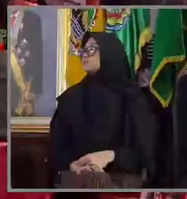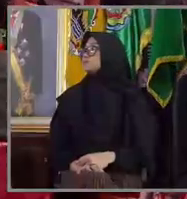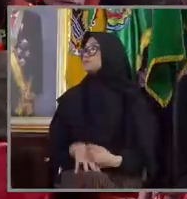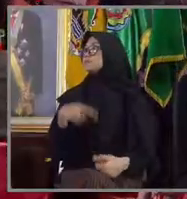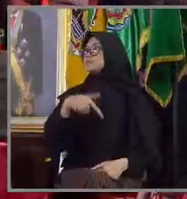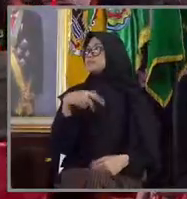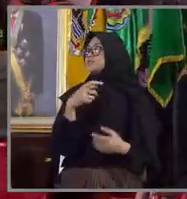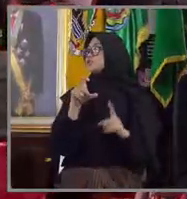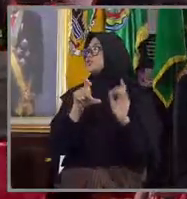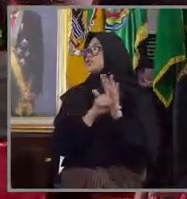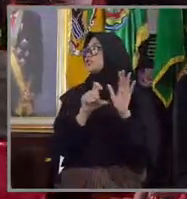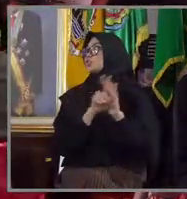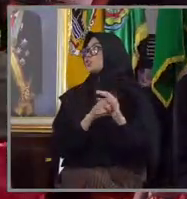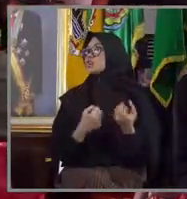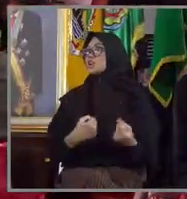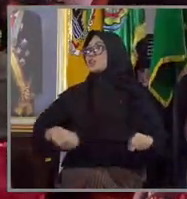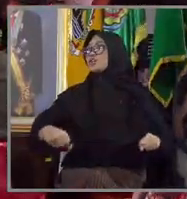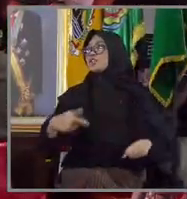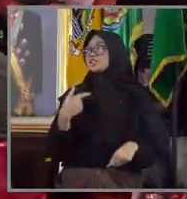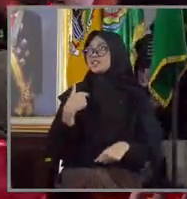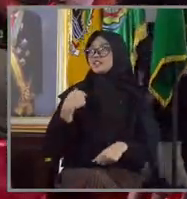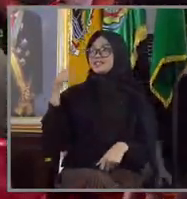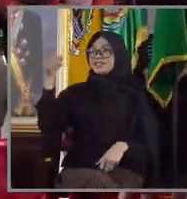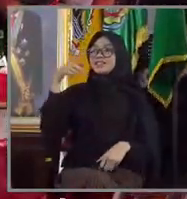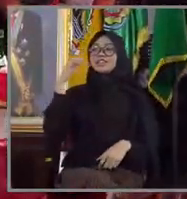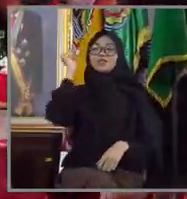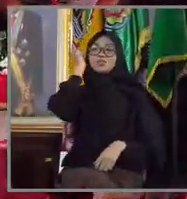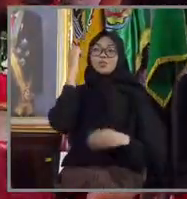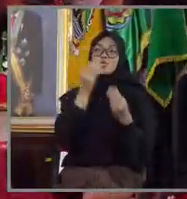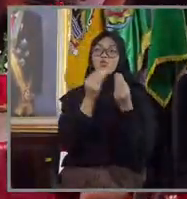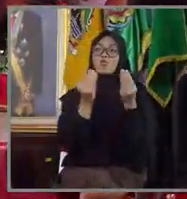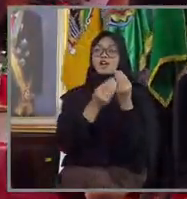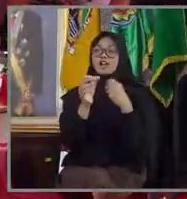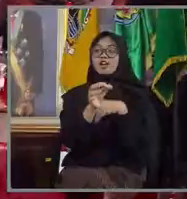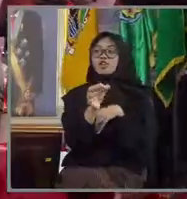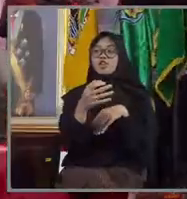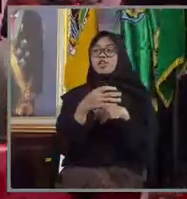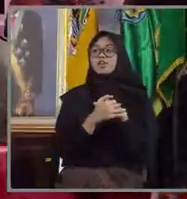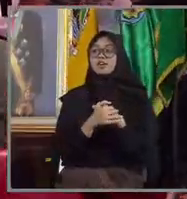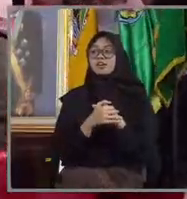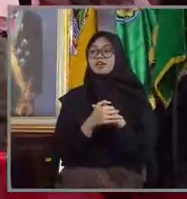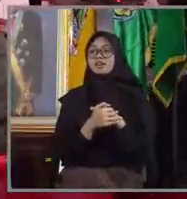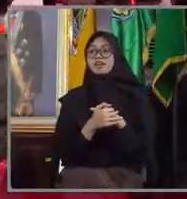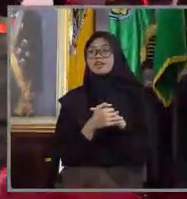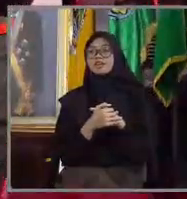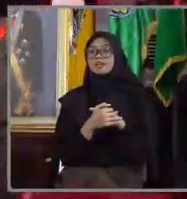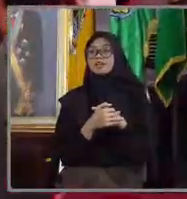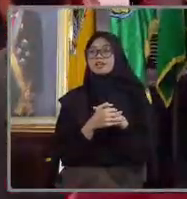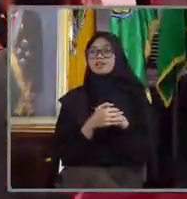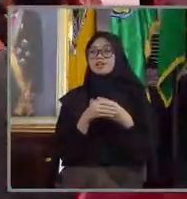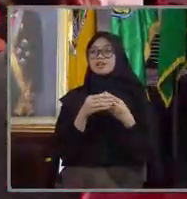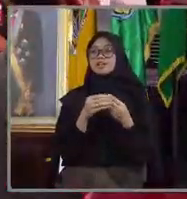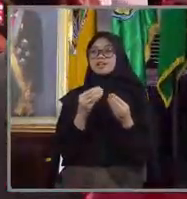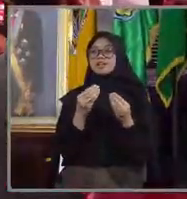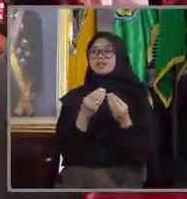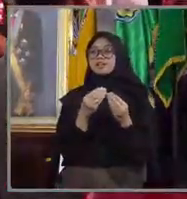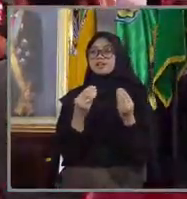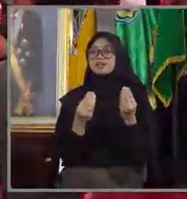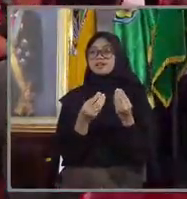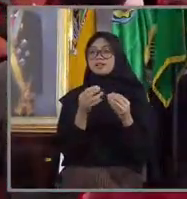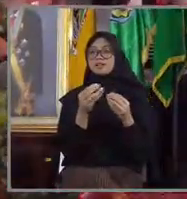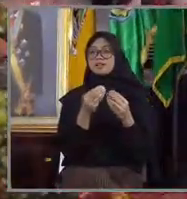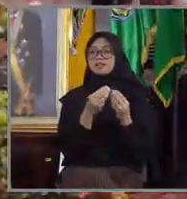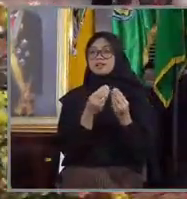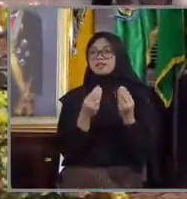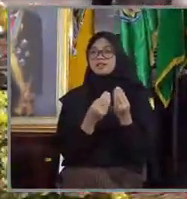contoh Gendut nih saya sama Bu wakil nih jadi tetap sukses tetap jaya dengan gendut gara-gara